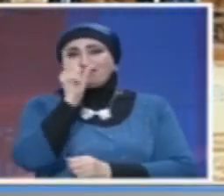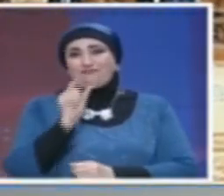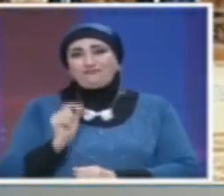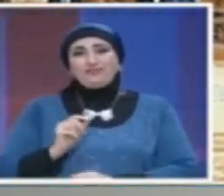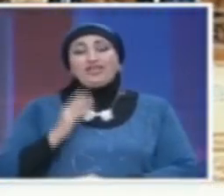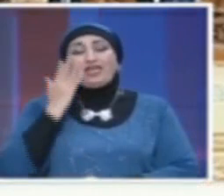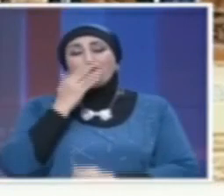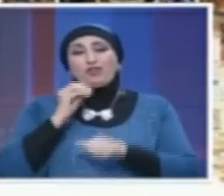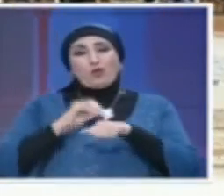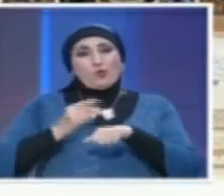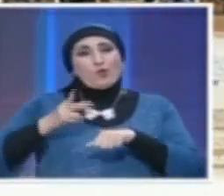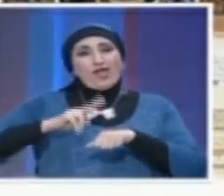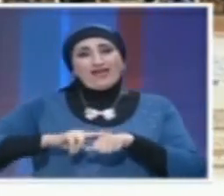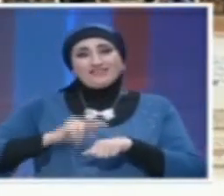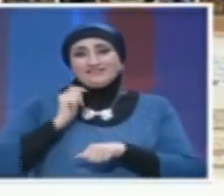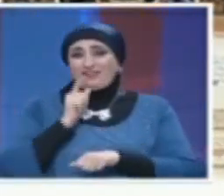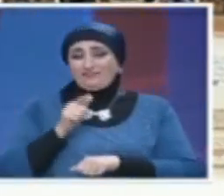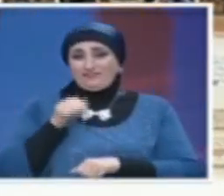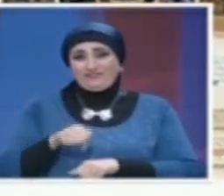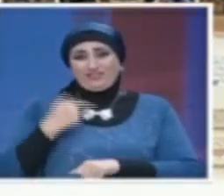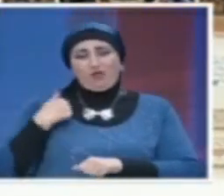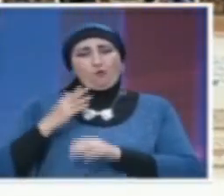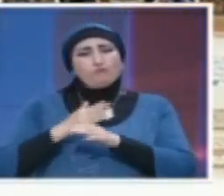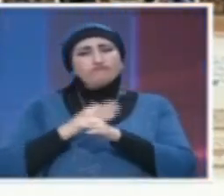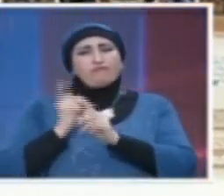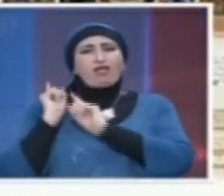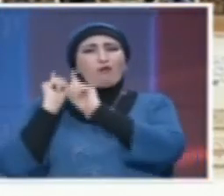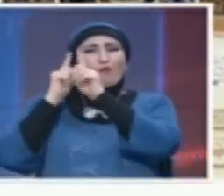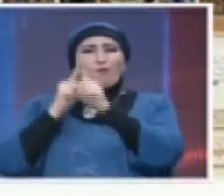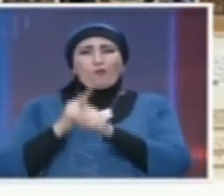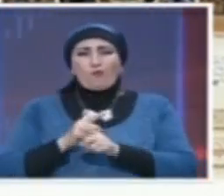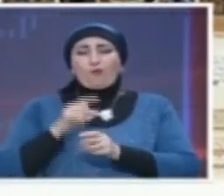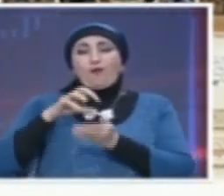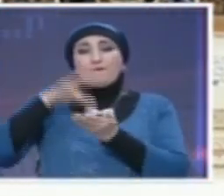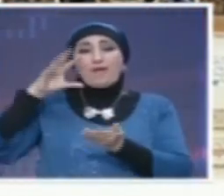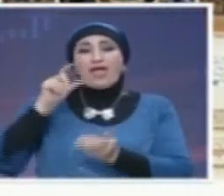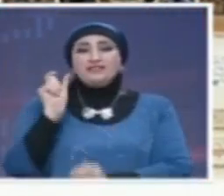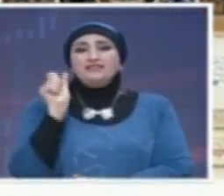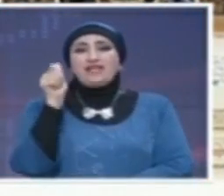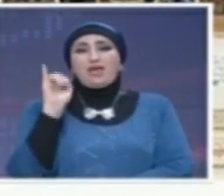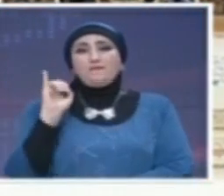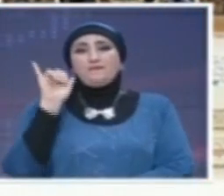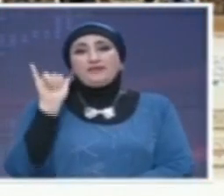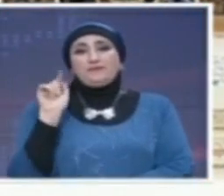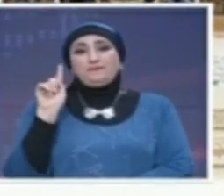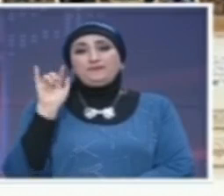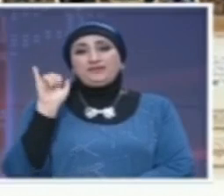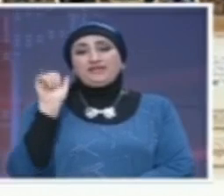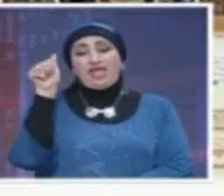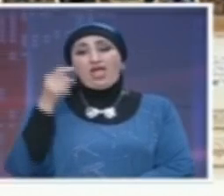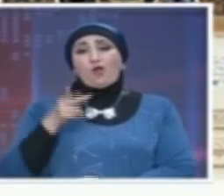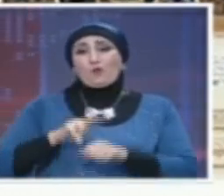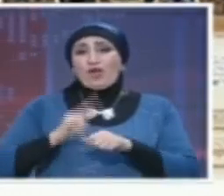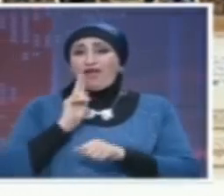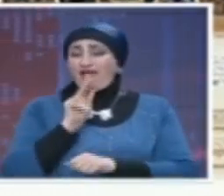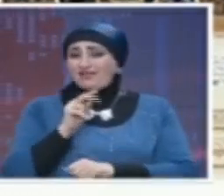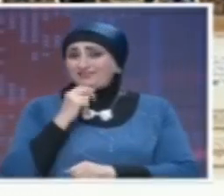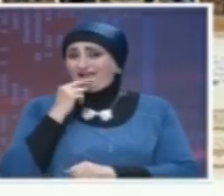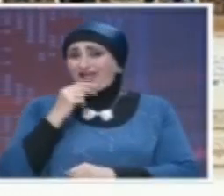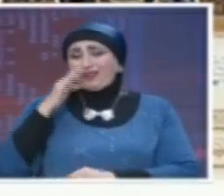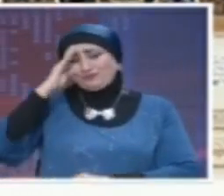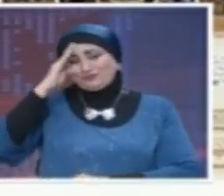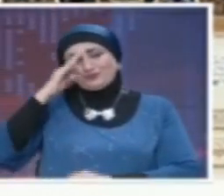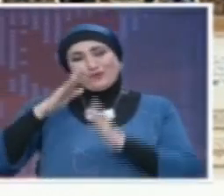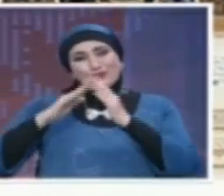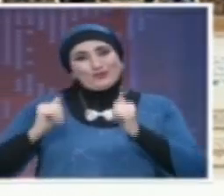الإفريقية، وكذلك لنضاله الطويل لتحقيق استقلال ناميبيا. من جانبه، أشاد السيد نيوما بدور مصر